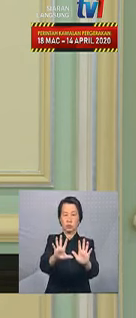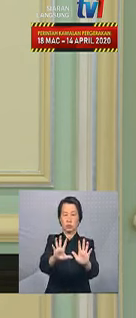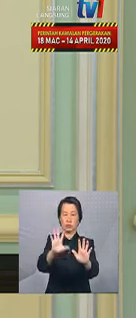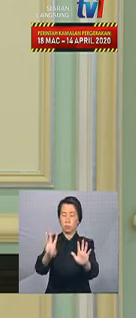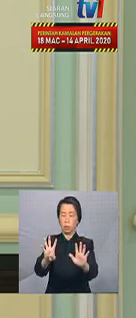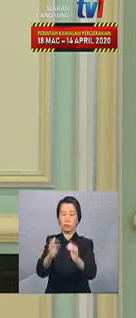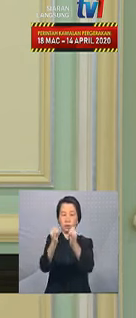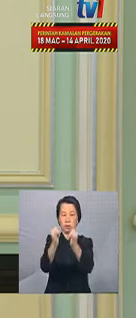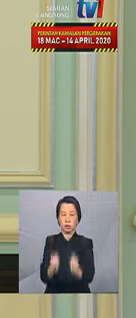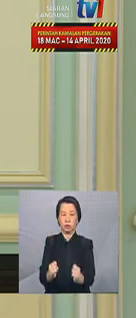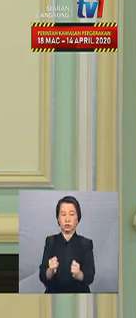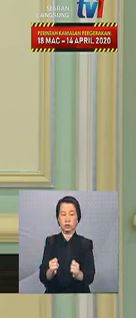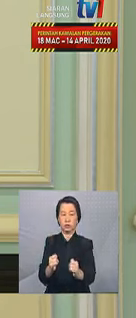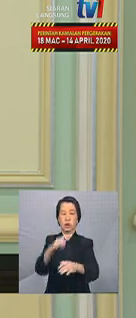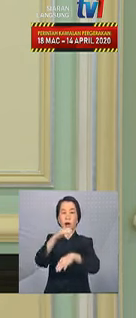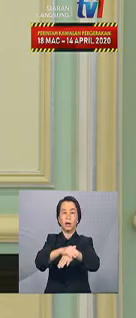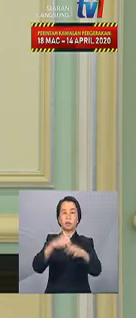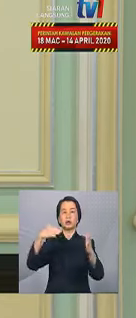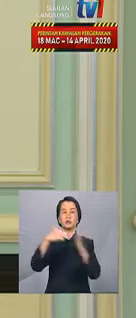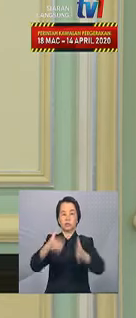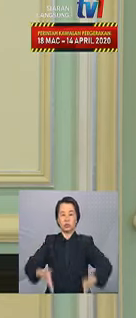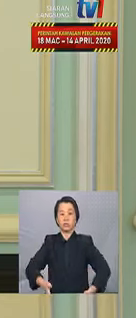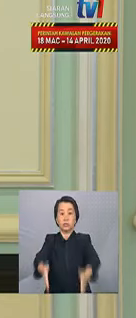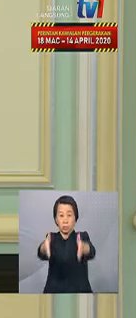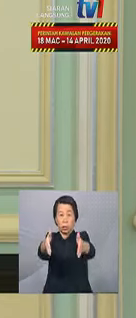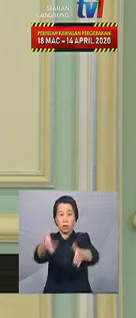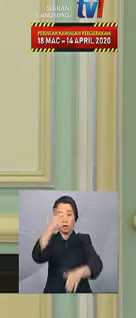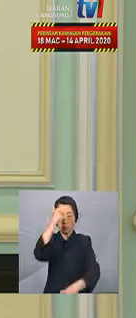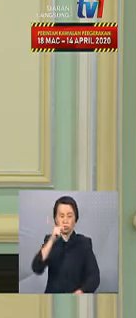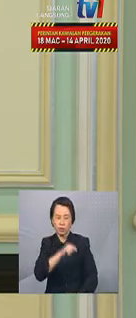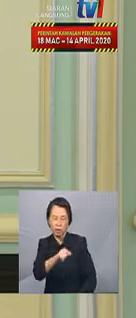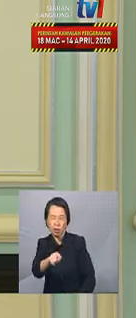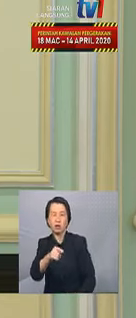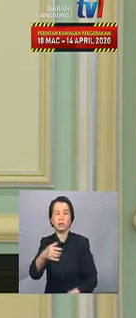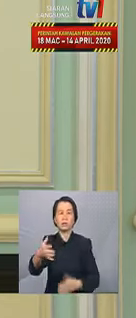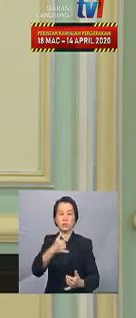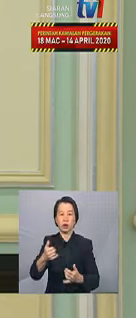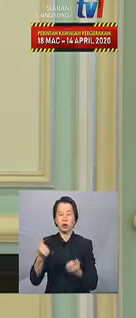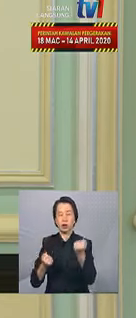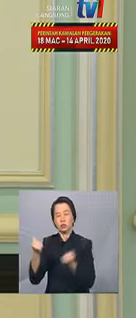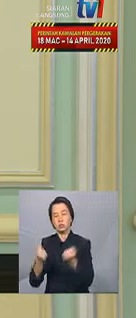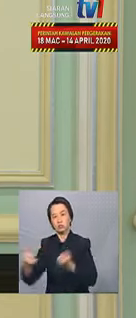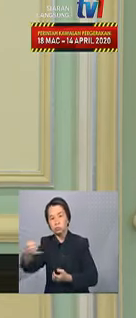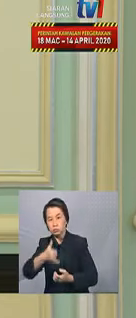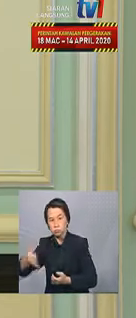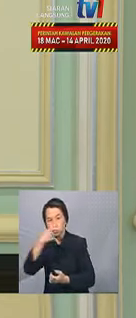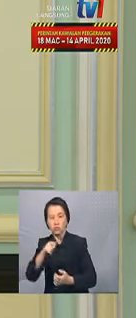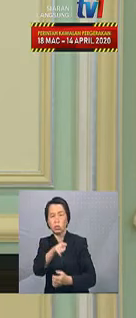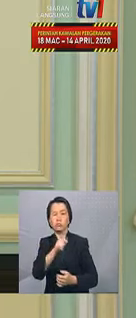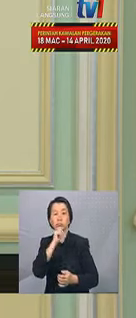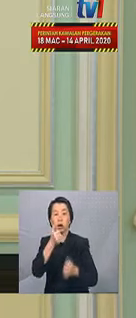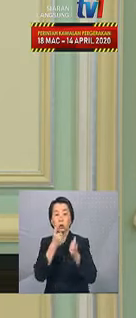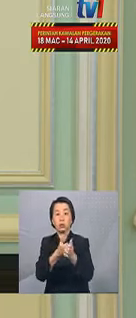554 individu di sekatan jalan raya kerana dan juga rondaan kerana melanggar PKP.